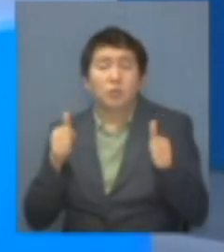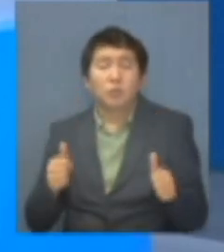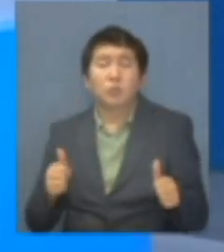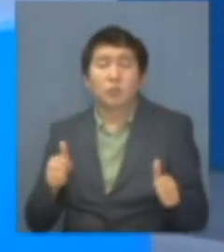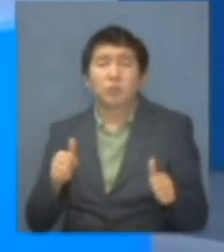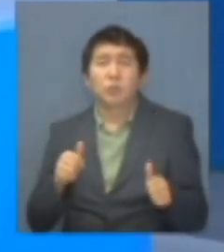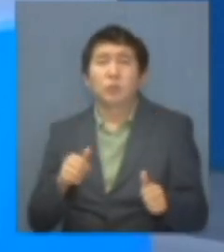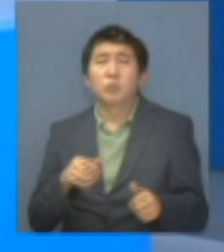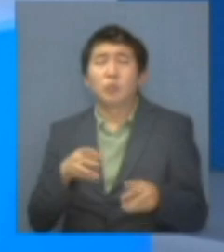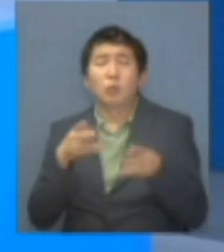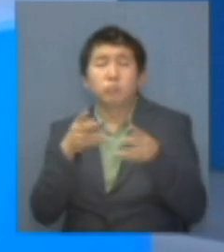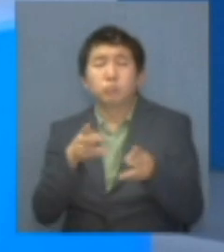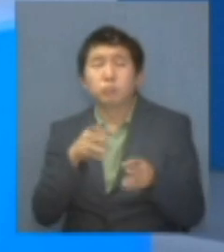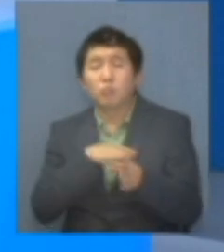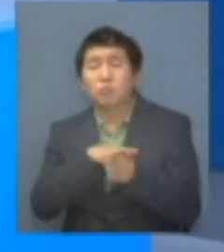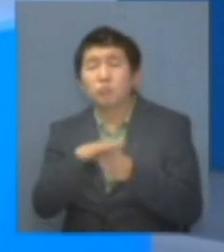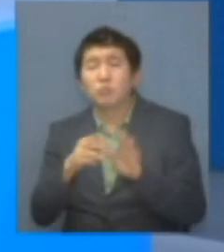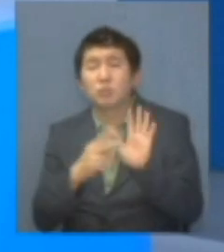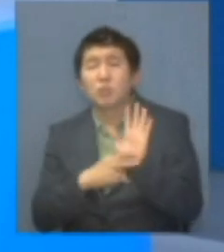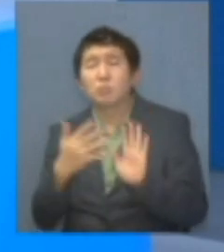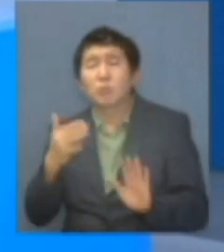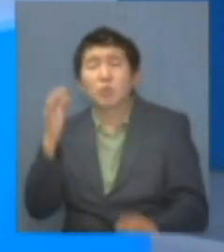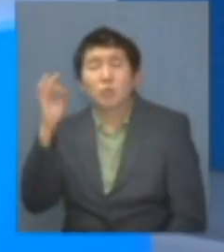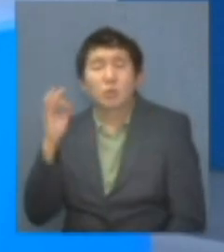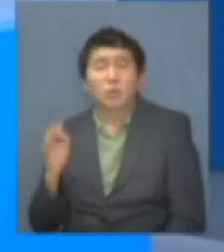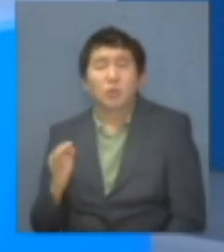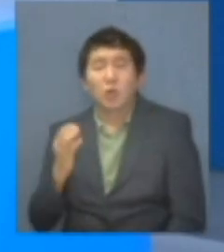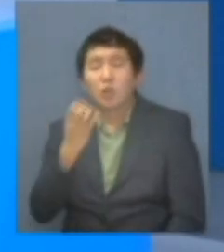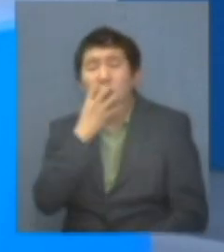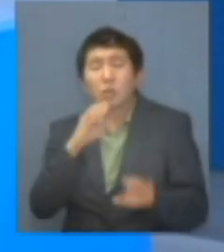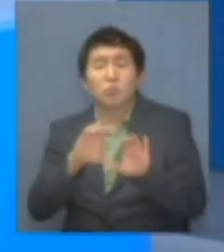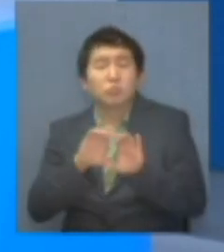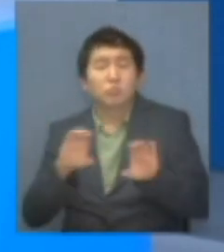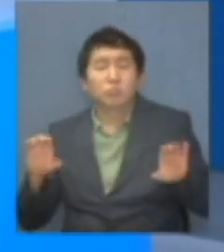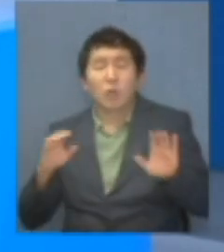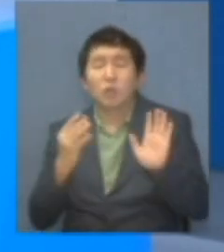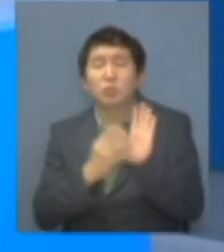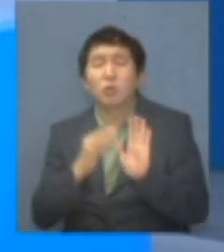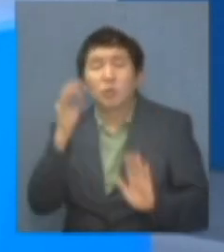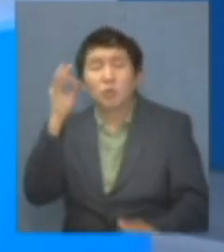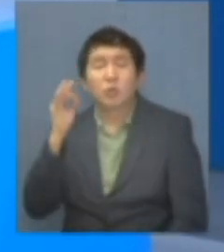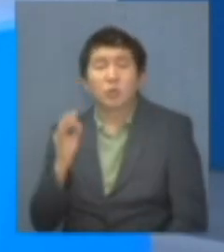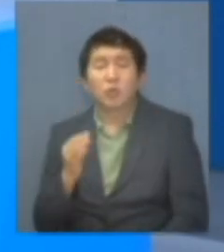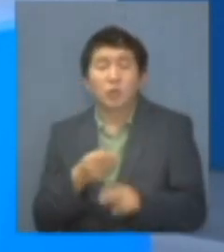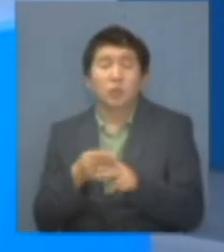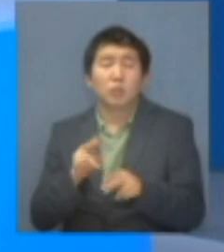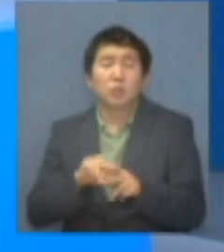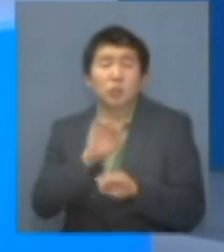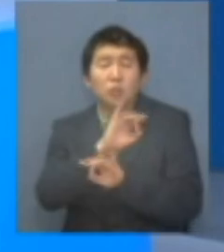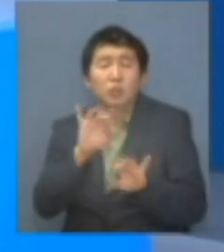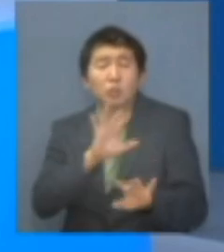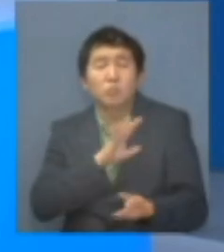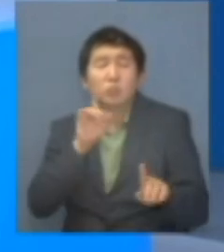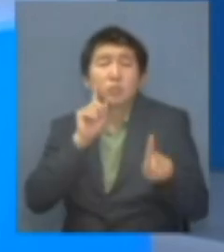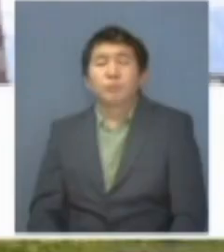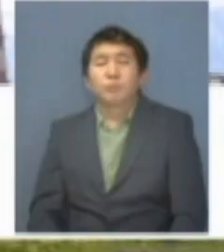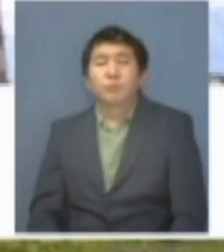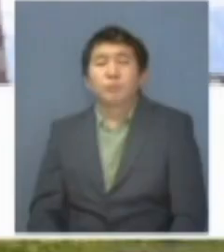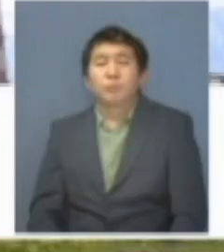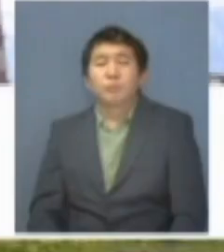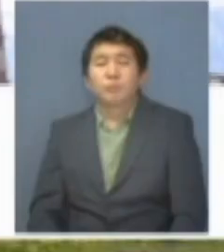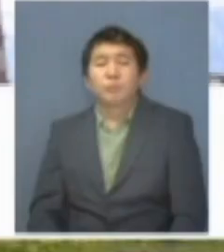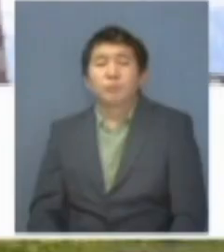выполнен на 75%, а тепловых сетей на 90%. Об этом стало известно в ходе совещания в областном акимате.